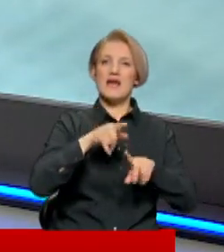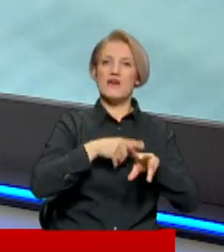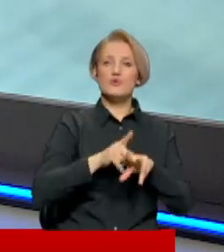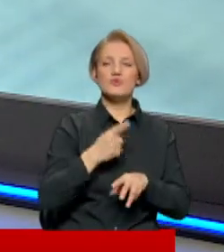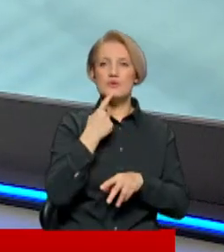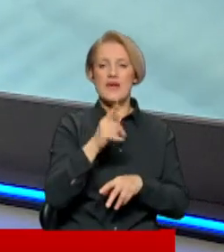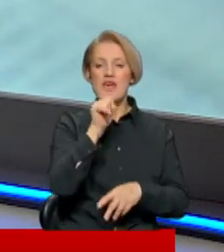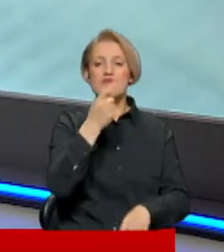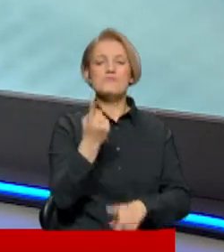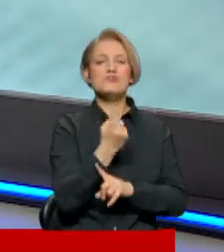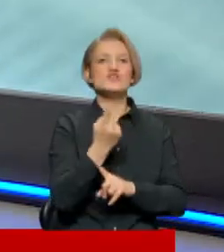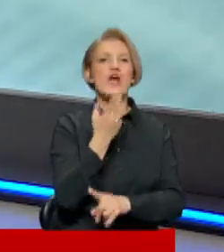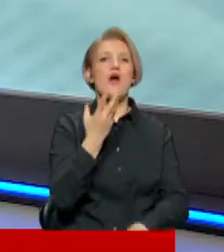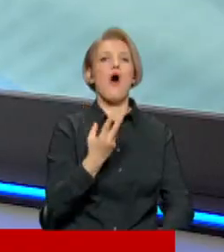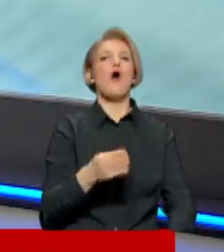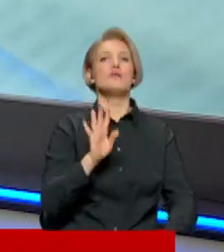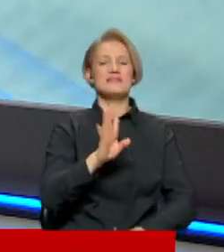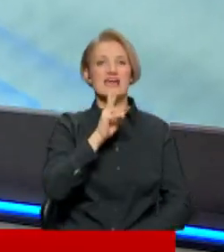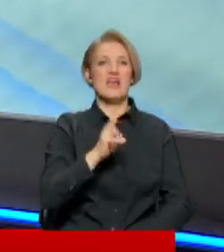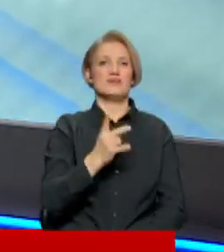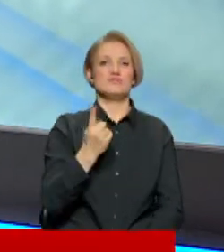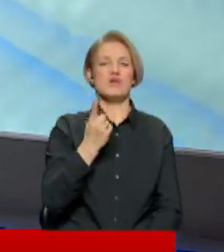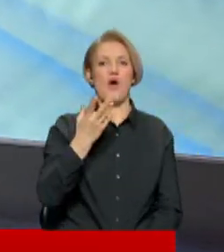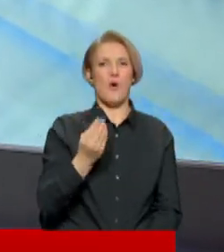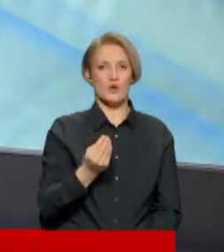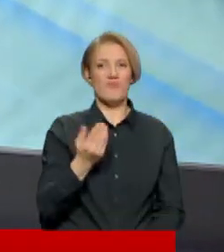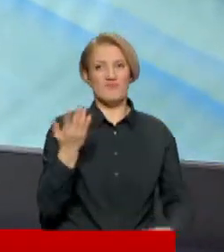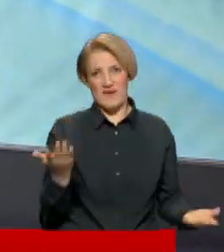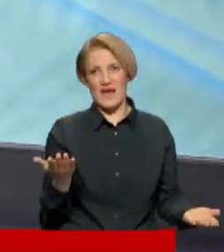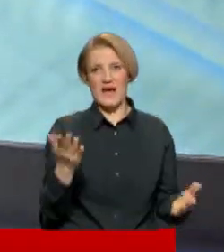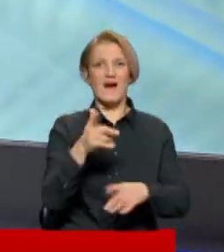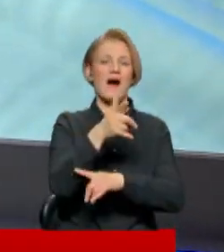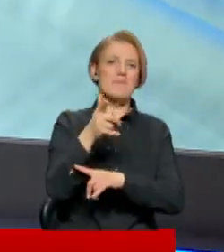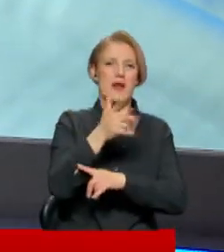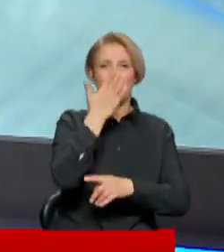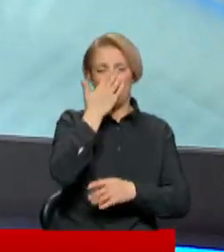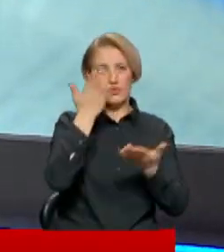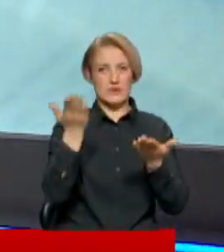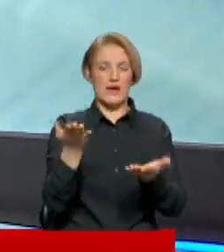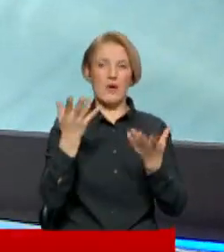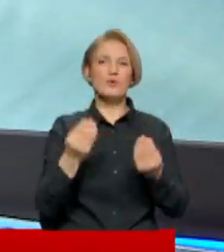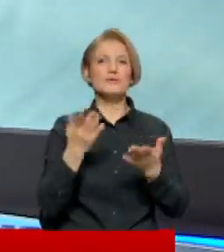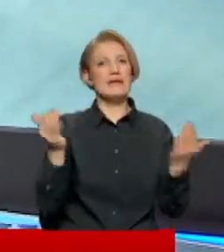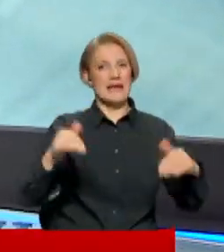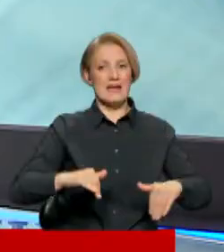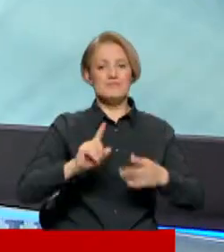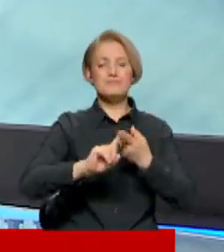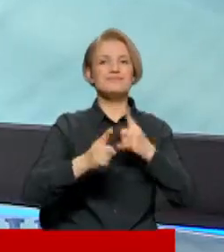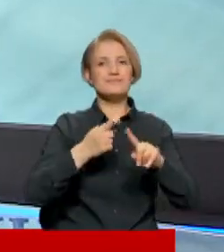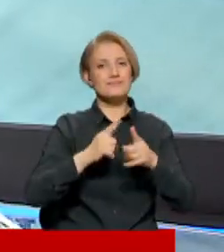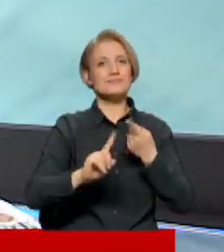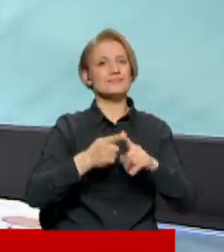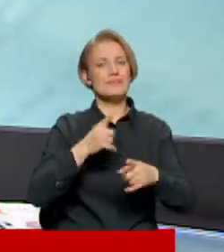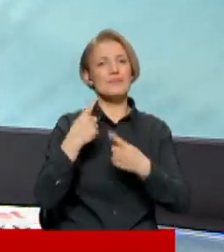hiçbir şey olmasa bile kesinlikle bir şeyler oldu ve işte kameraların önünde oldu gelelim siyaset